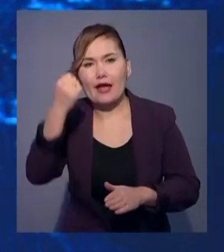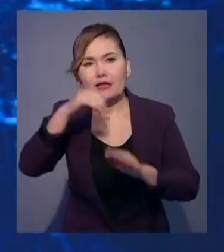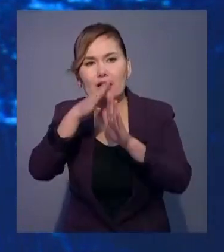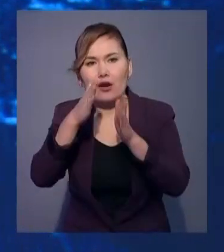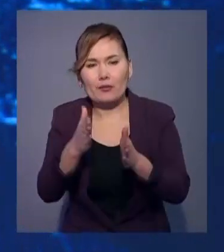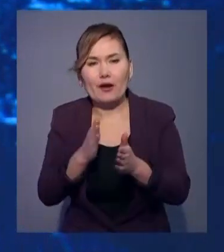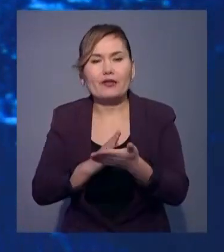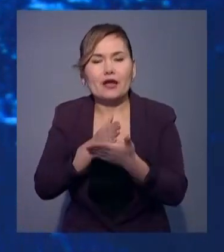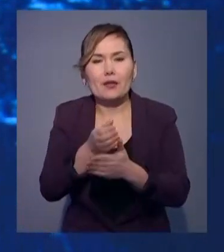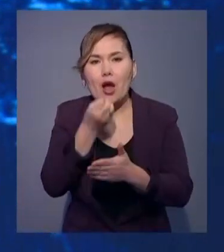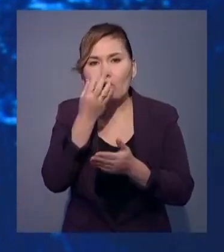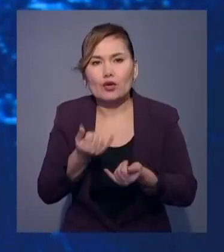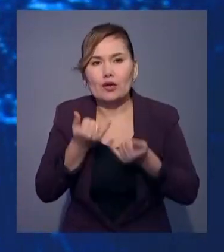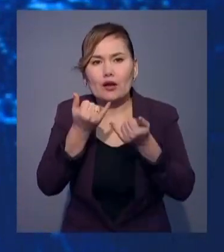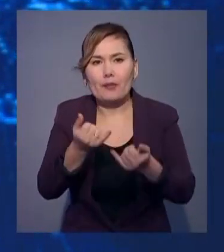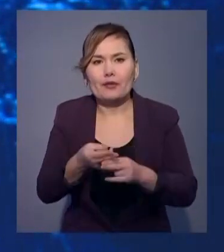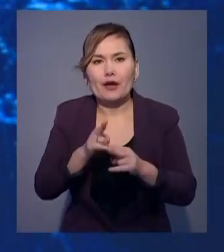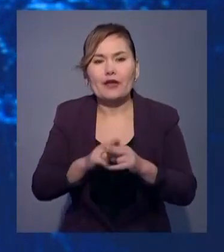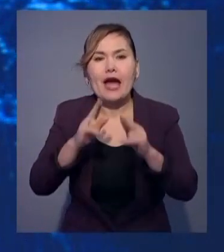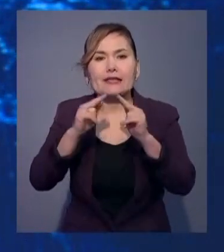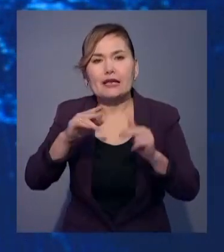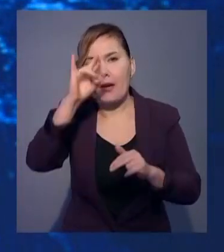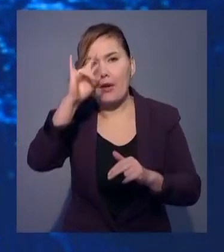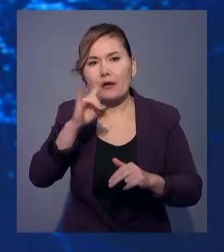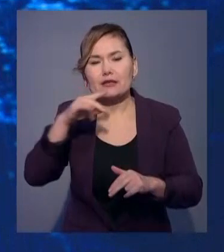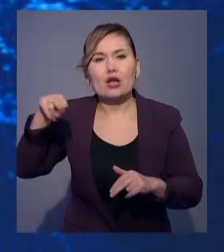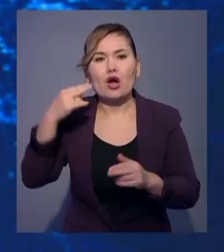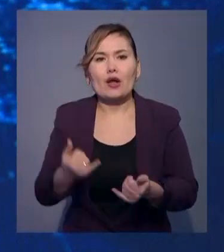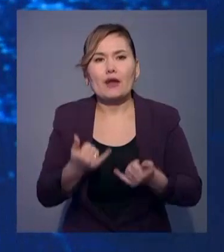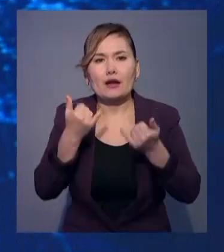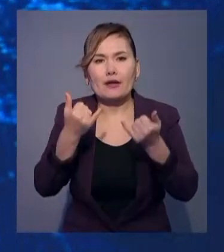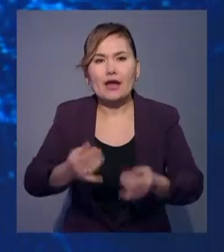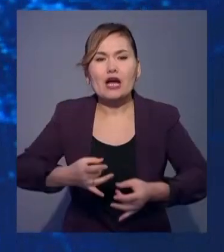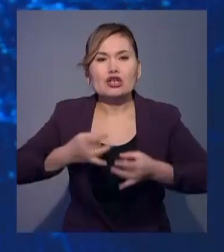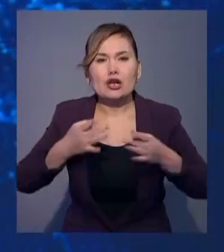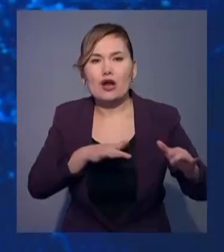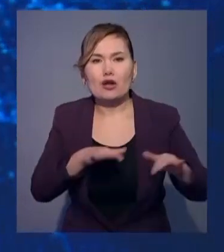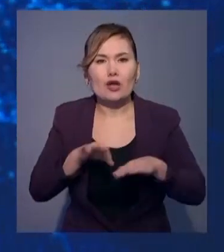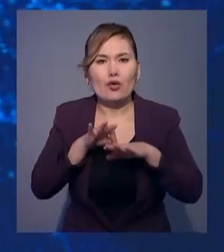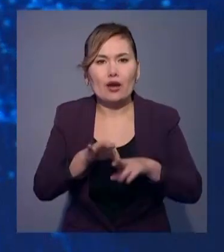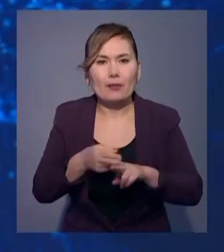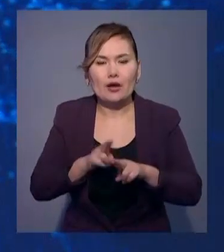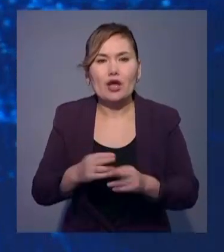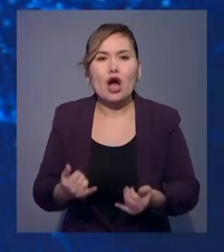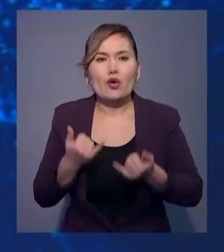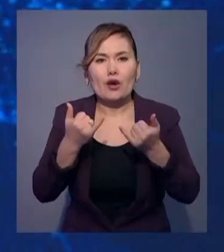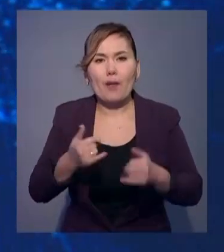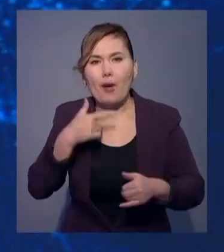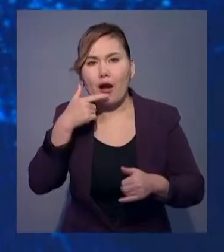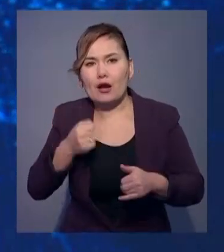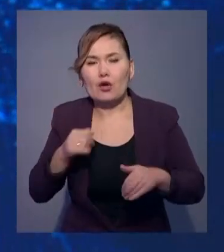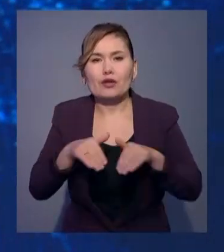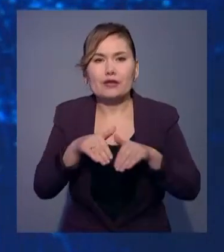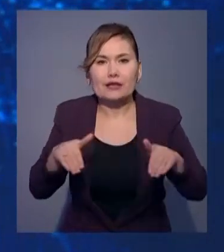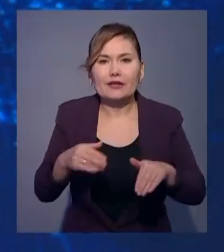гүл шоқтарын қойды. Ал Аларча сарайында Қазақстан президентінің құрметіне арналған салтанатты шара өтті. Онда құрметті қарауыл сап